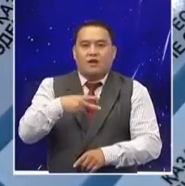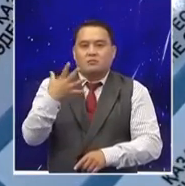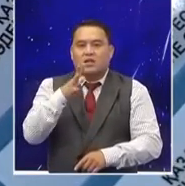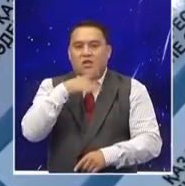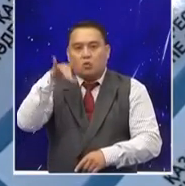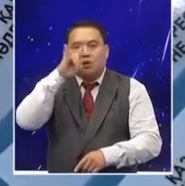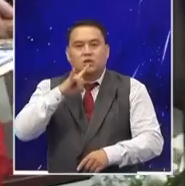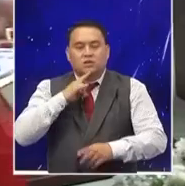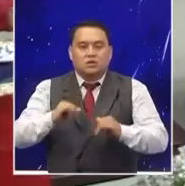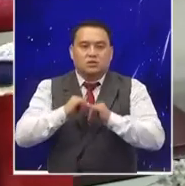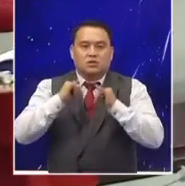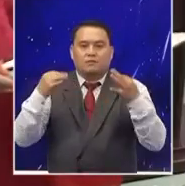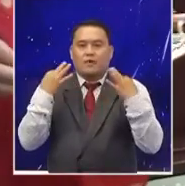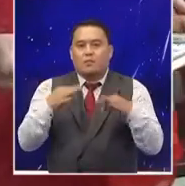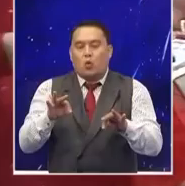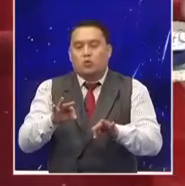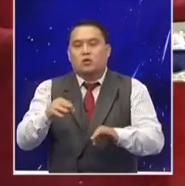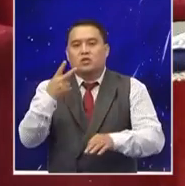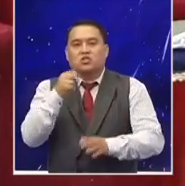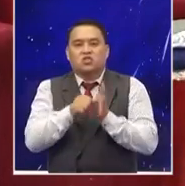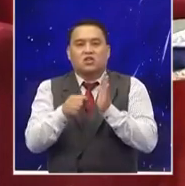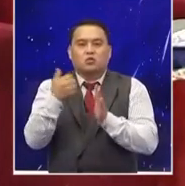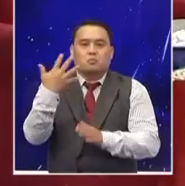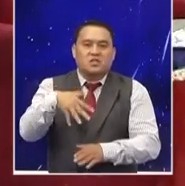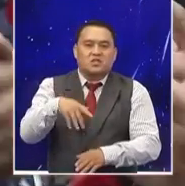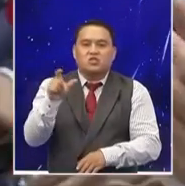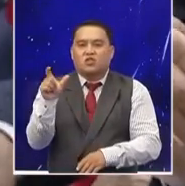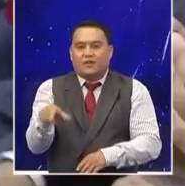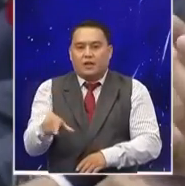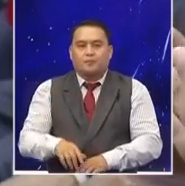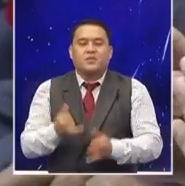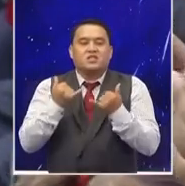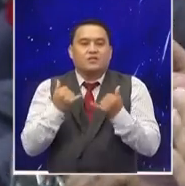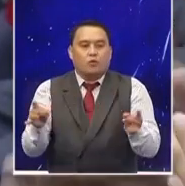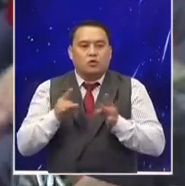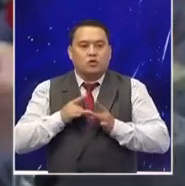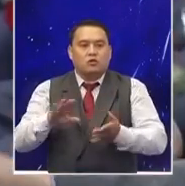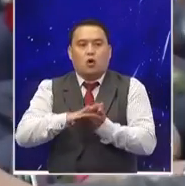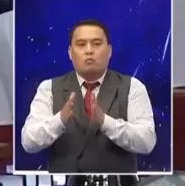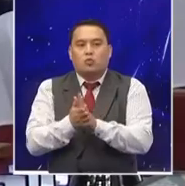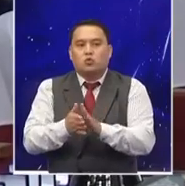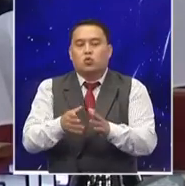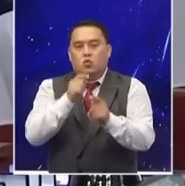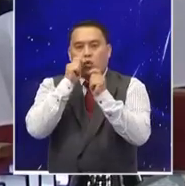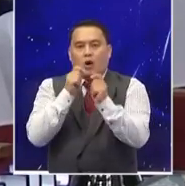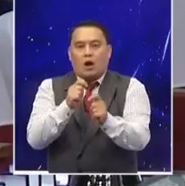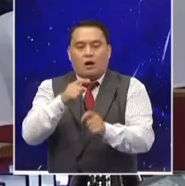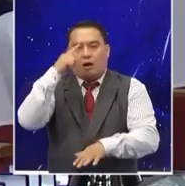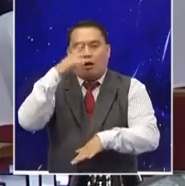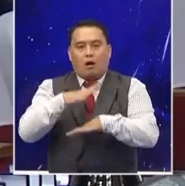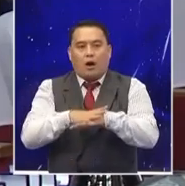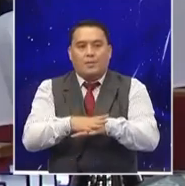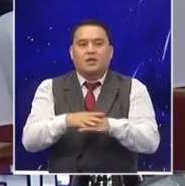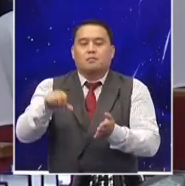лет конституции казахстана награждены более 650 человек сегодня в торжественной обстановке из рук акима области и и